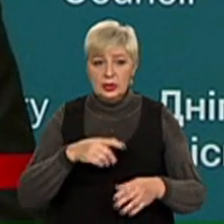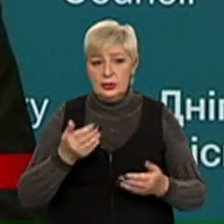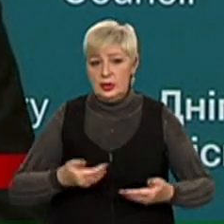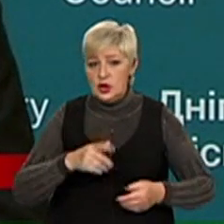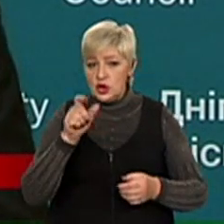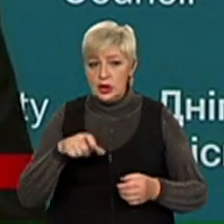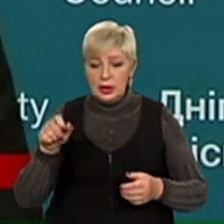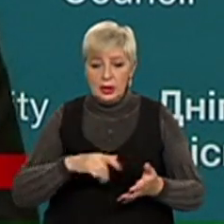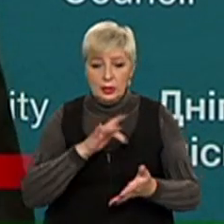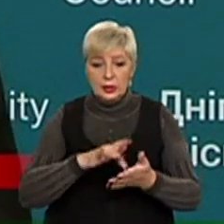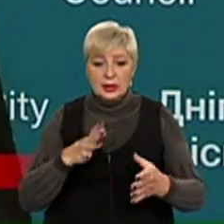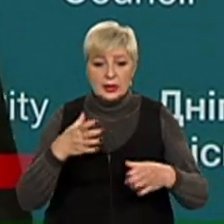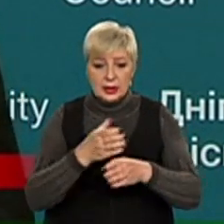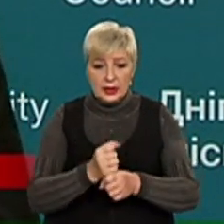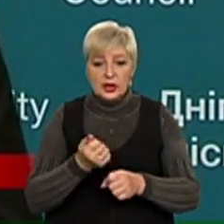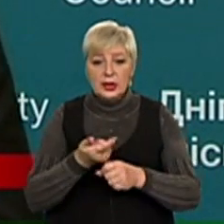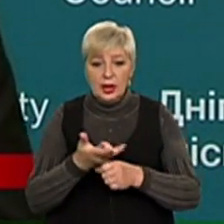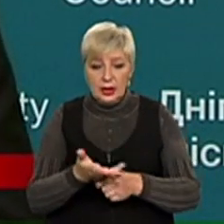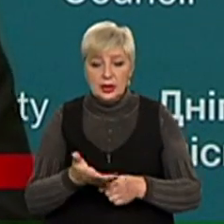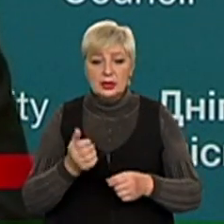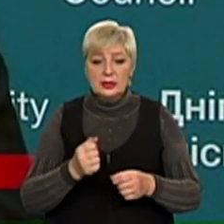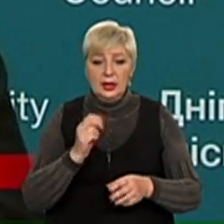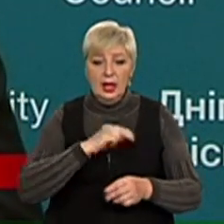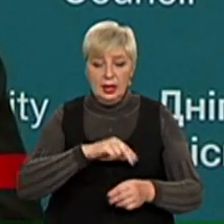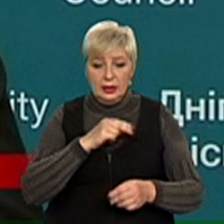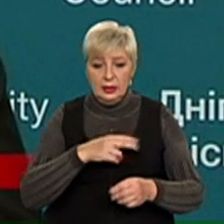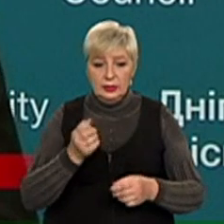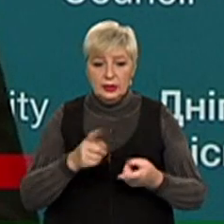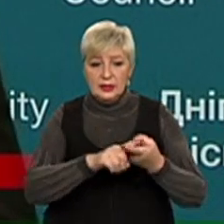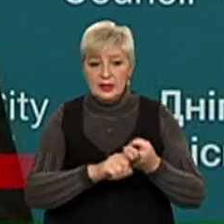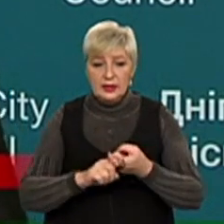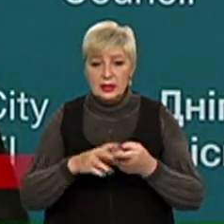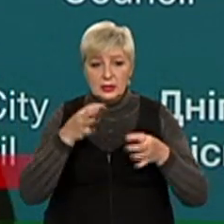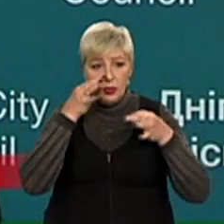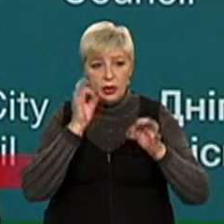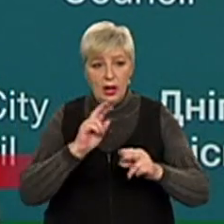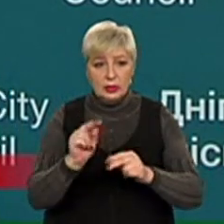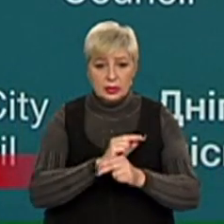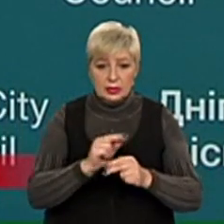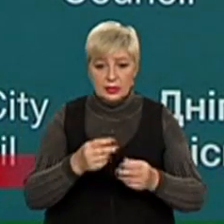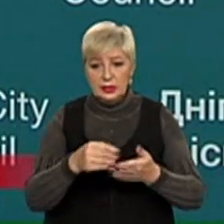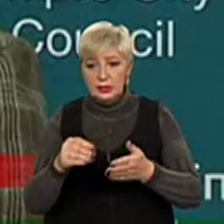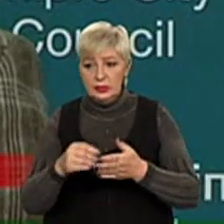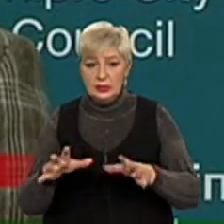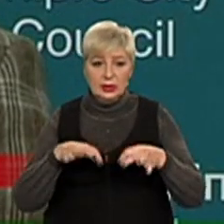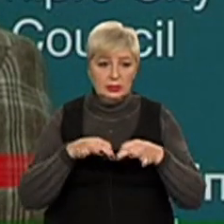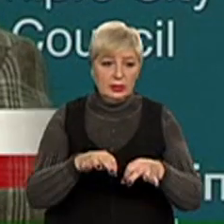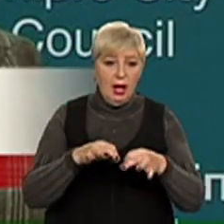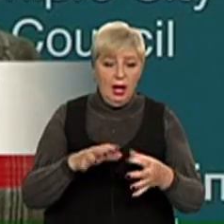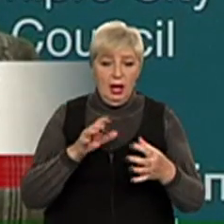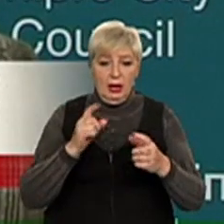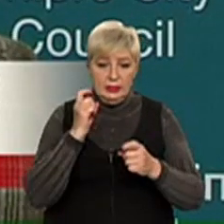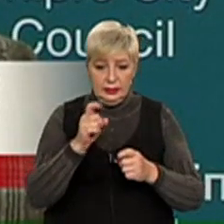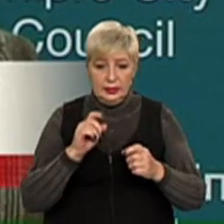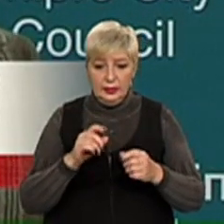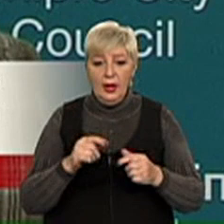города на сокращении количества работ, связанных с благоустройством, с ремонтом, закупкой подвижного состава. В цьому